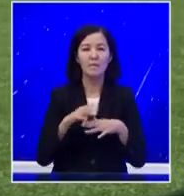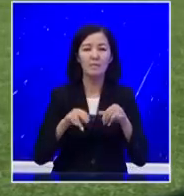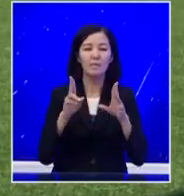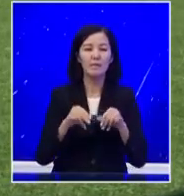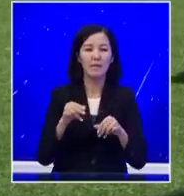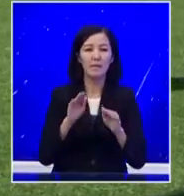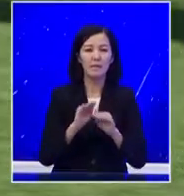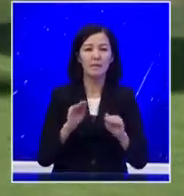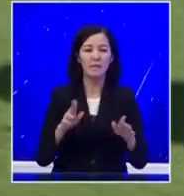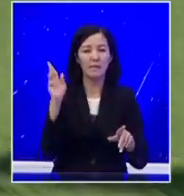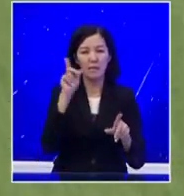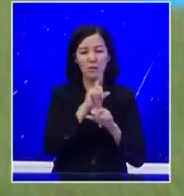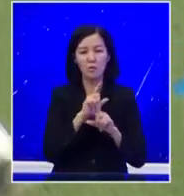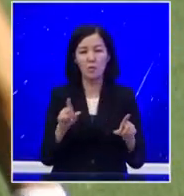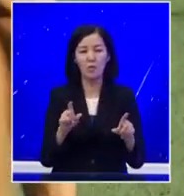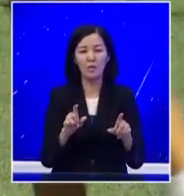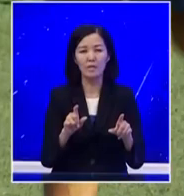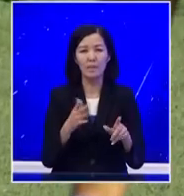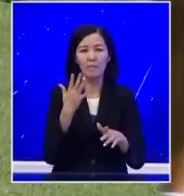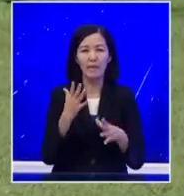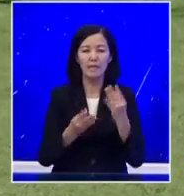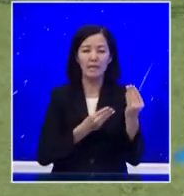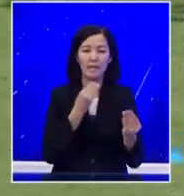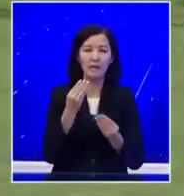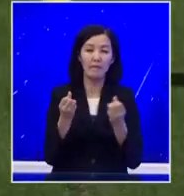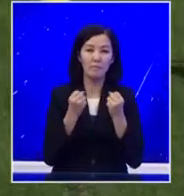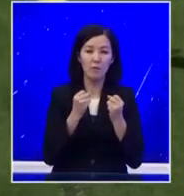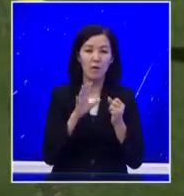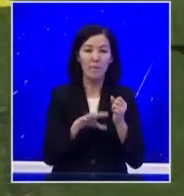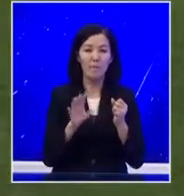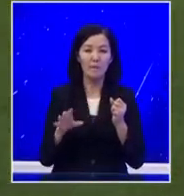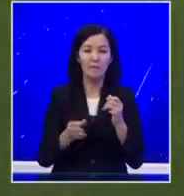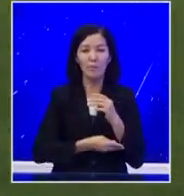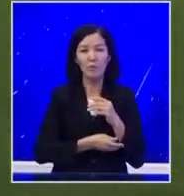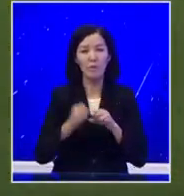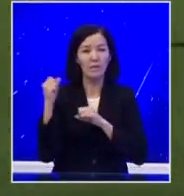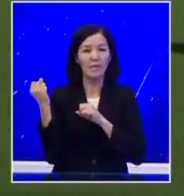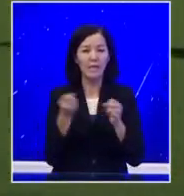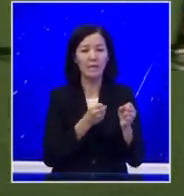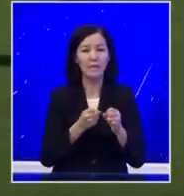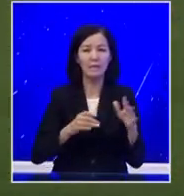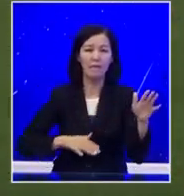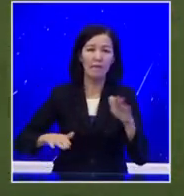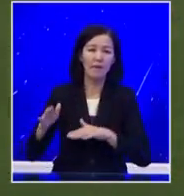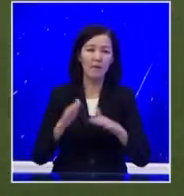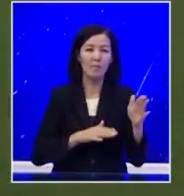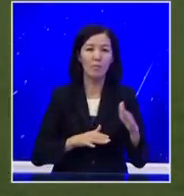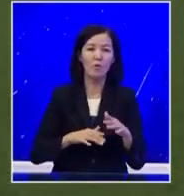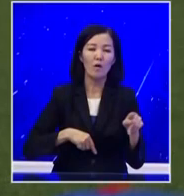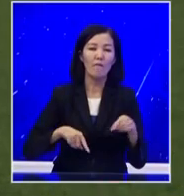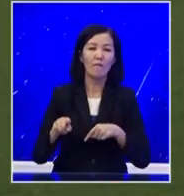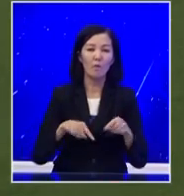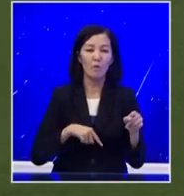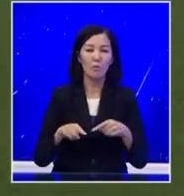детско-юношеская спортивная школа культивирует 5 игровых видов спорта это баскетбол большой теннис пляжный волейбол и футбол классический футбол главное предназначение